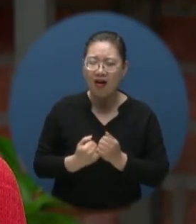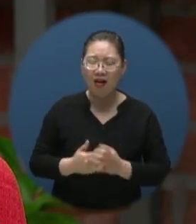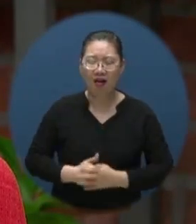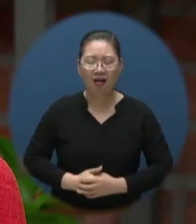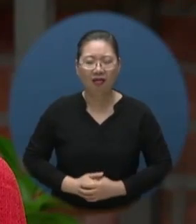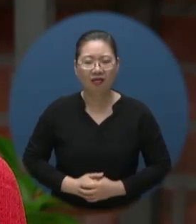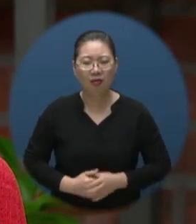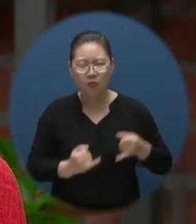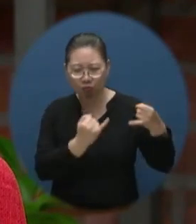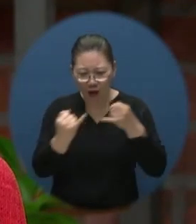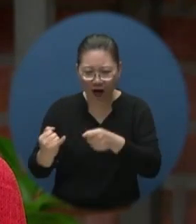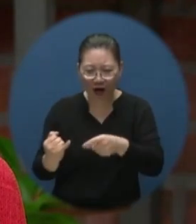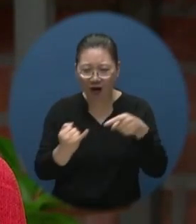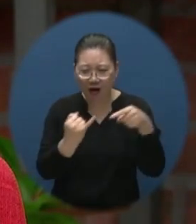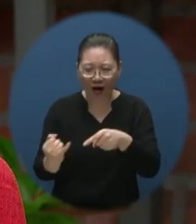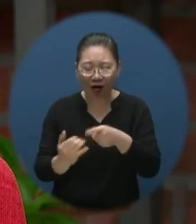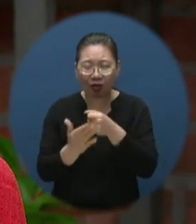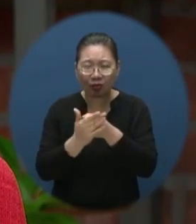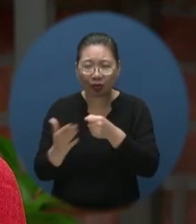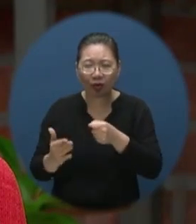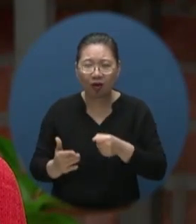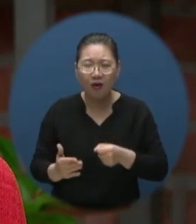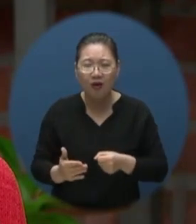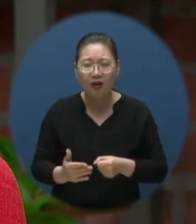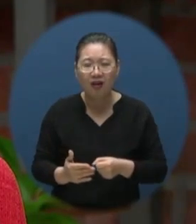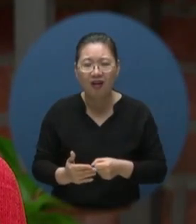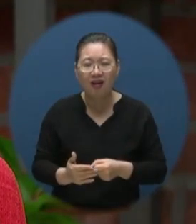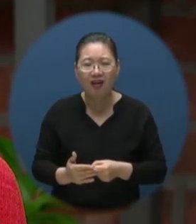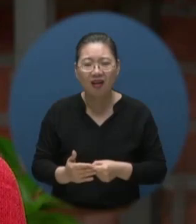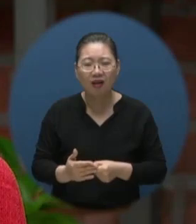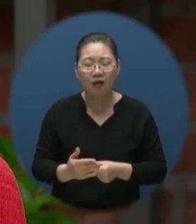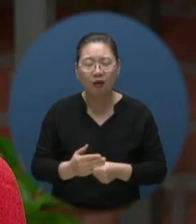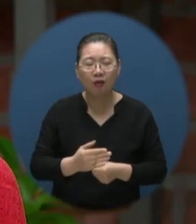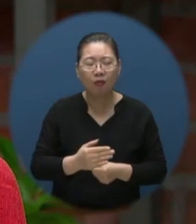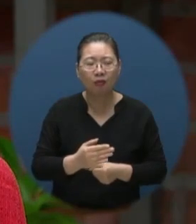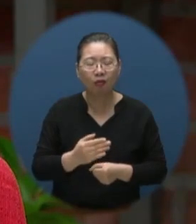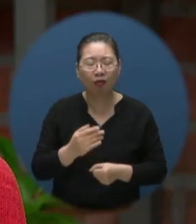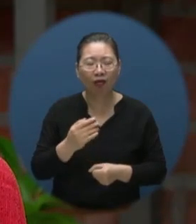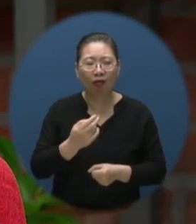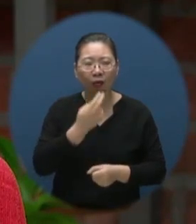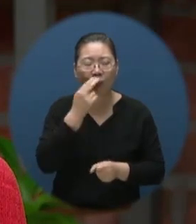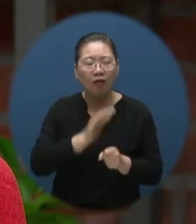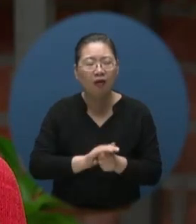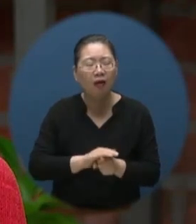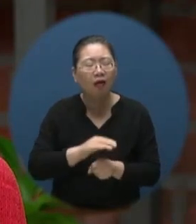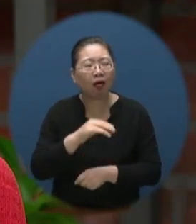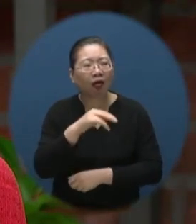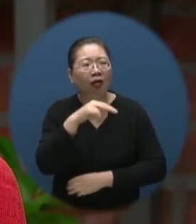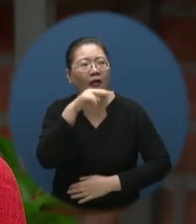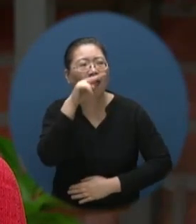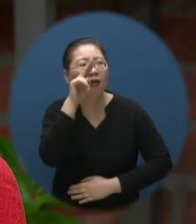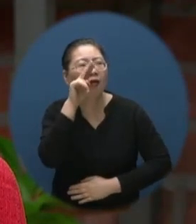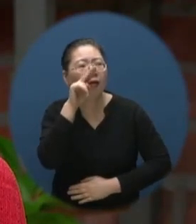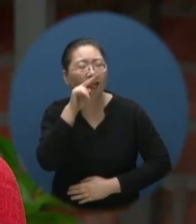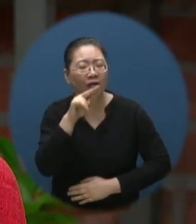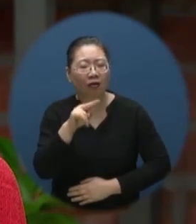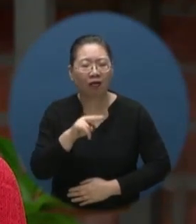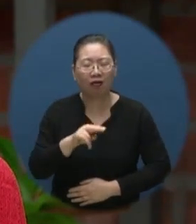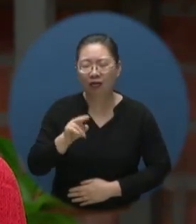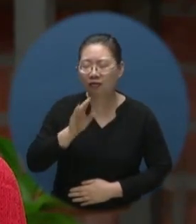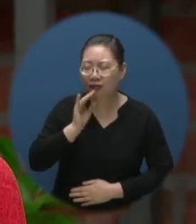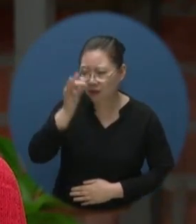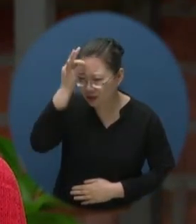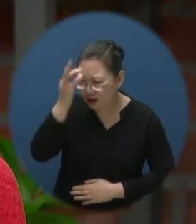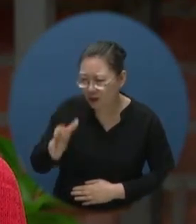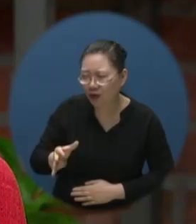겁니다. 그래서 아무 소리도 안 하고 가만 쳐다만 봤죠. 예. 쳐다보고 내가 이러고 있으니까 참